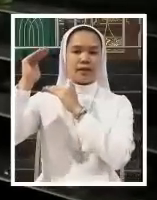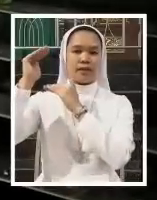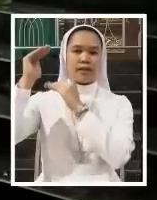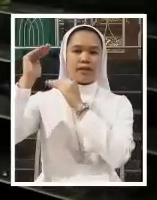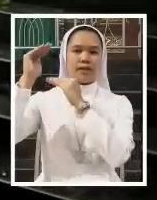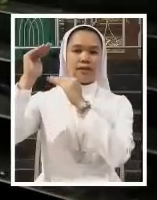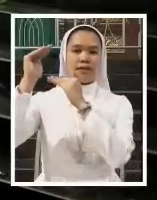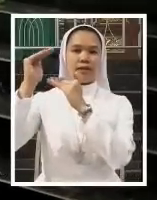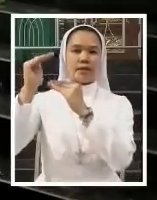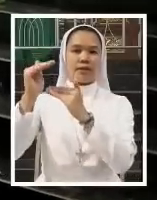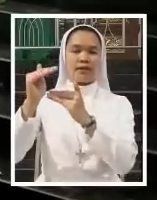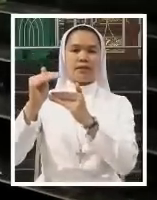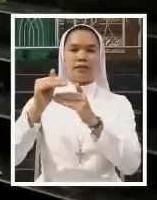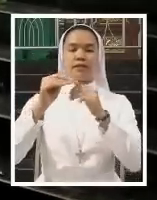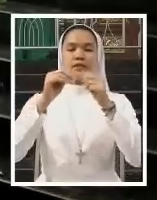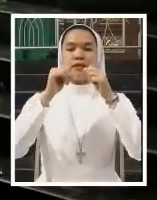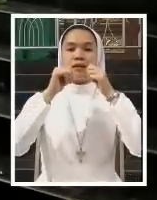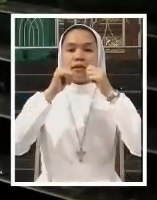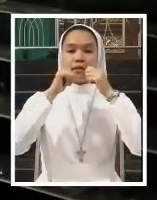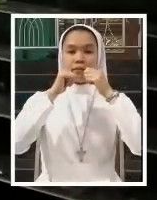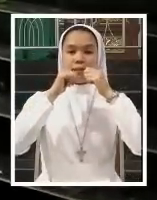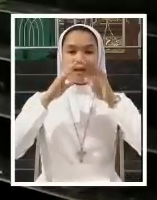kaitasan, sa makusog tabi,